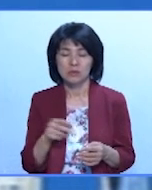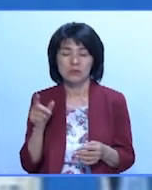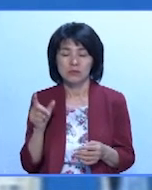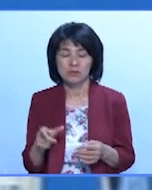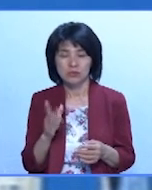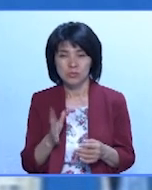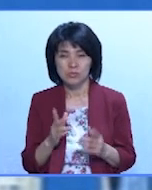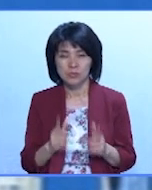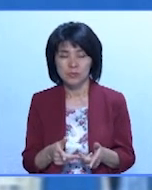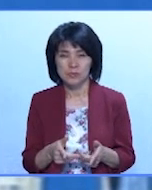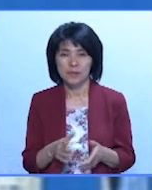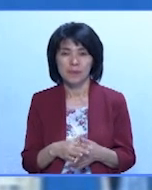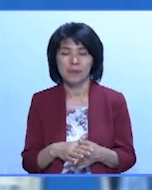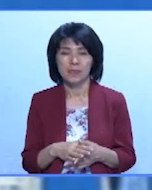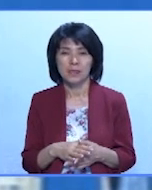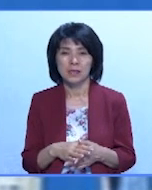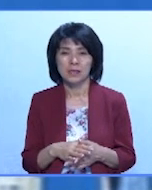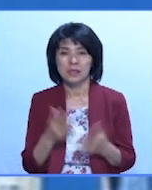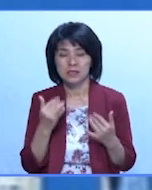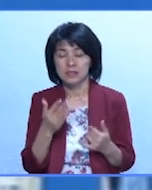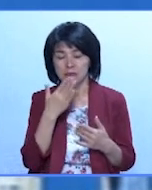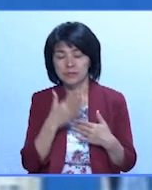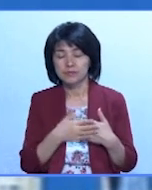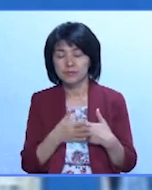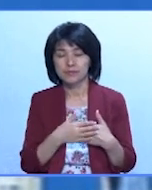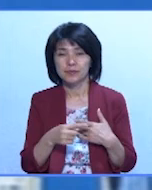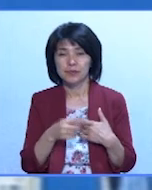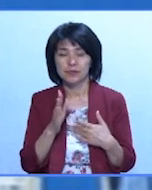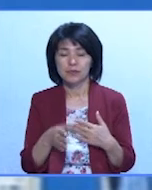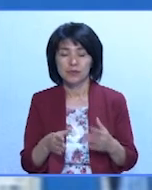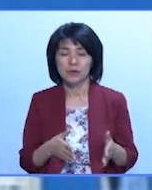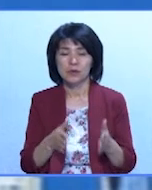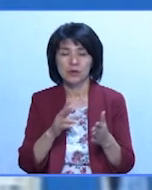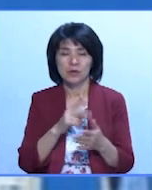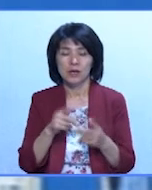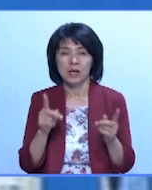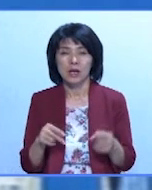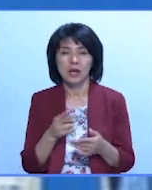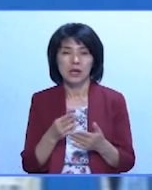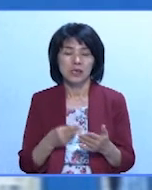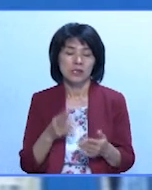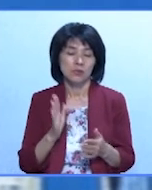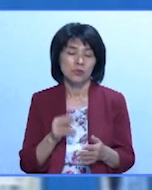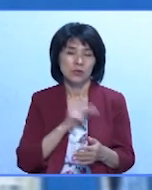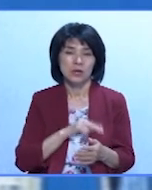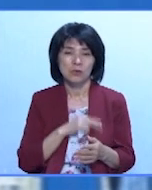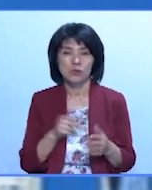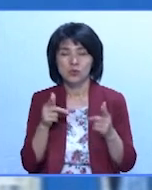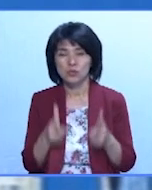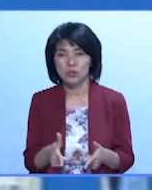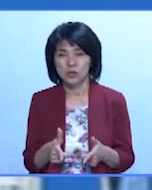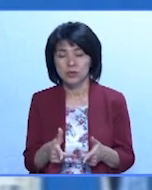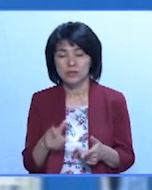адам жұмыспен қамтылады. Жақын арада жұмыспен қамту жол картасы бойынша 12 мыңнан астам адам жұмысқа орналасады.